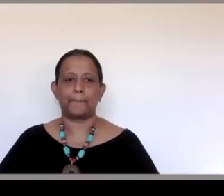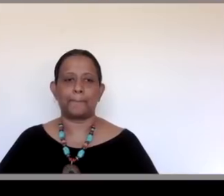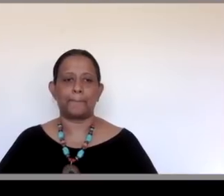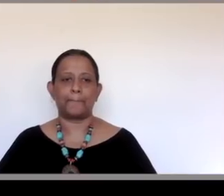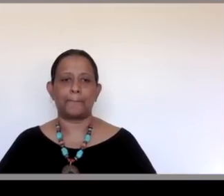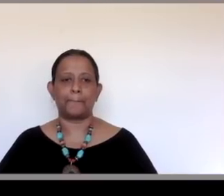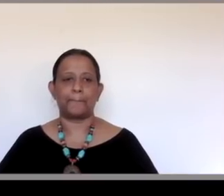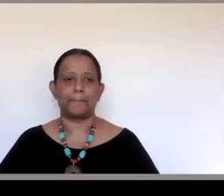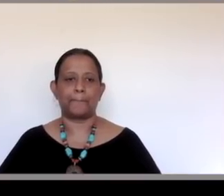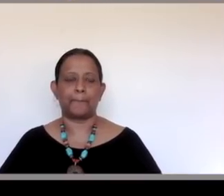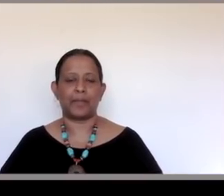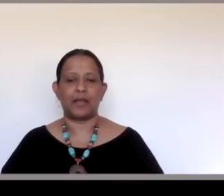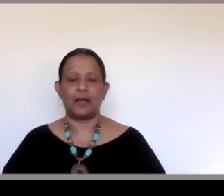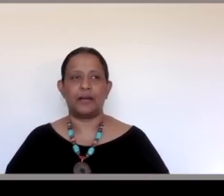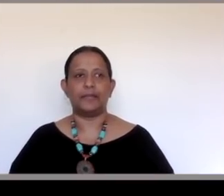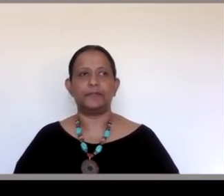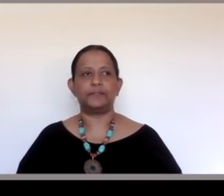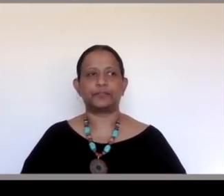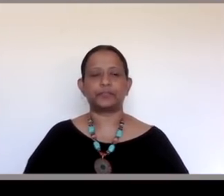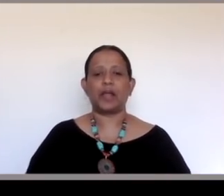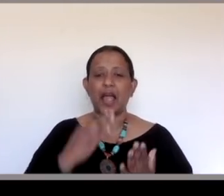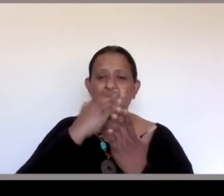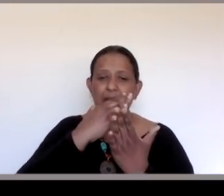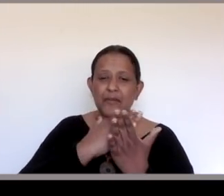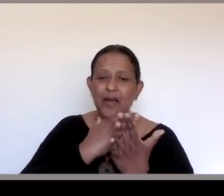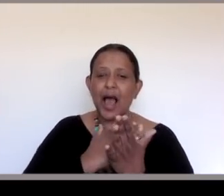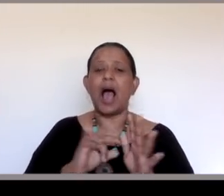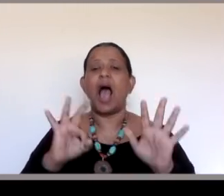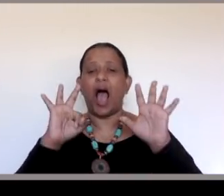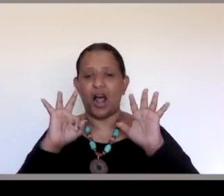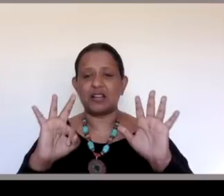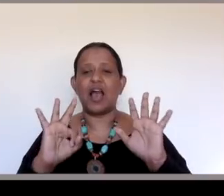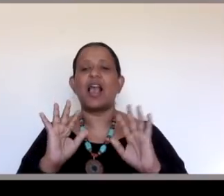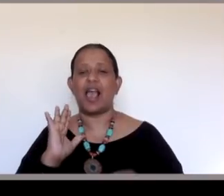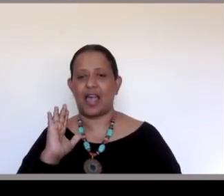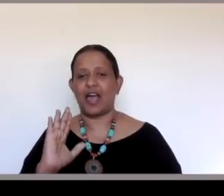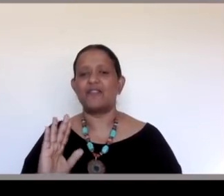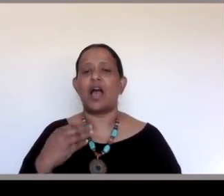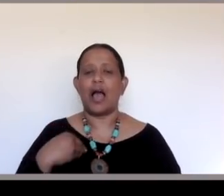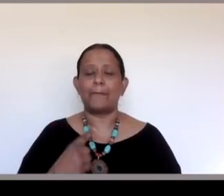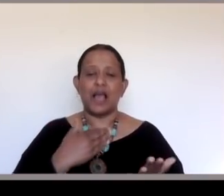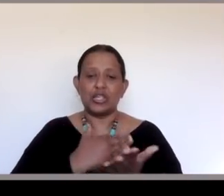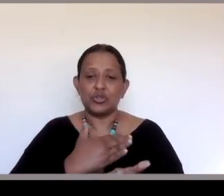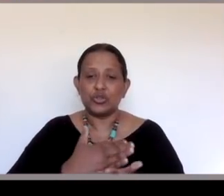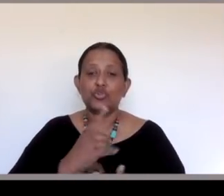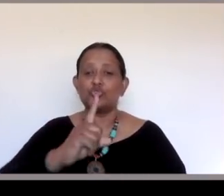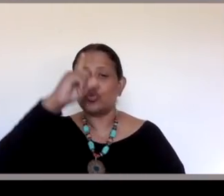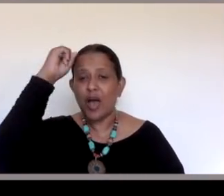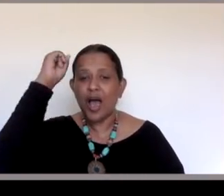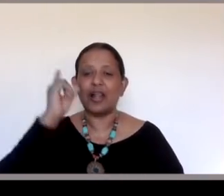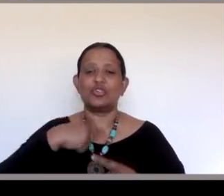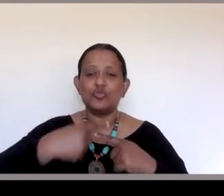ஆவியில் எலிமையுள்ளவர்களாய் இருந்தால் ஆசீர்வதிக்கப்பட்டவர்கள் ஒபட்ட பீடா கரணவானாம் நிந்தா கரணவானாம்